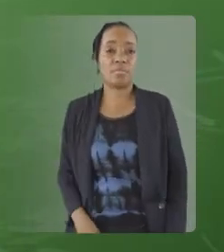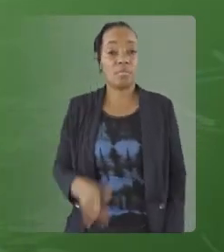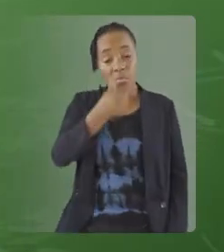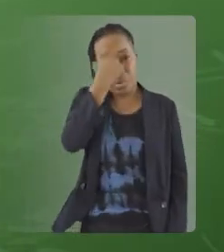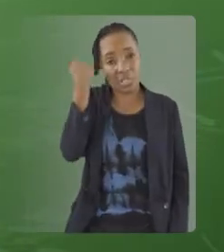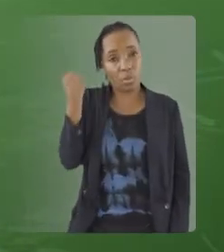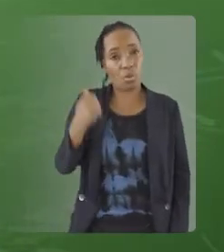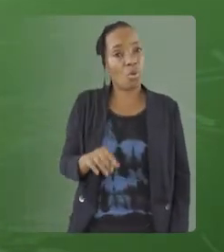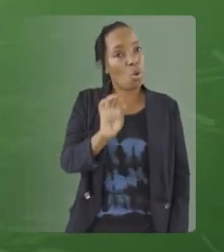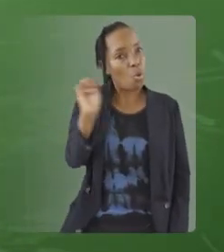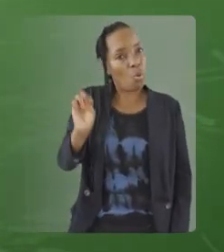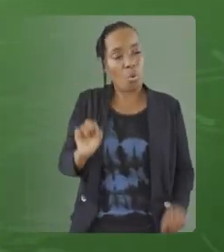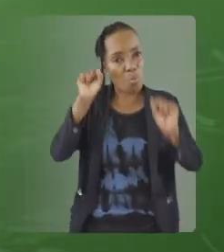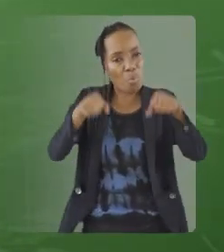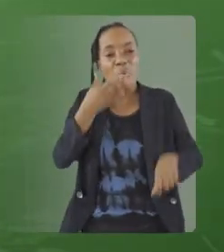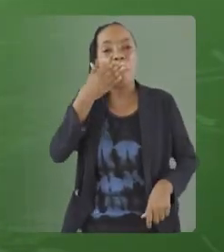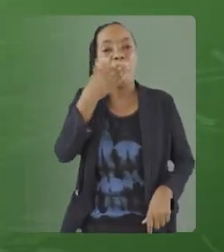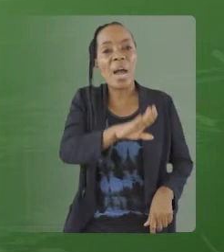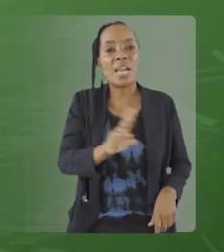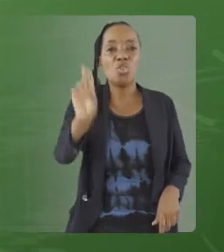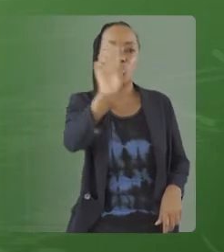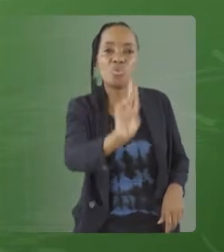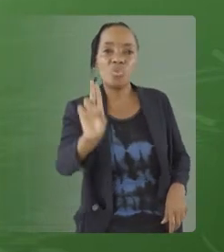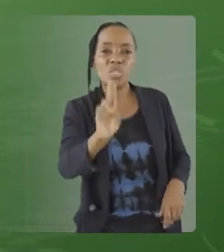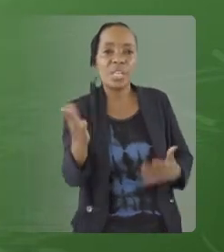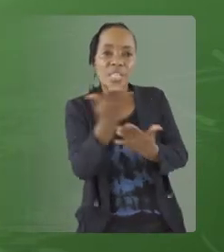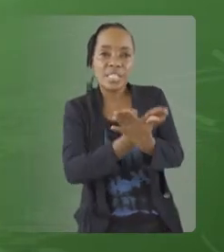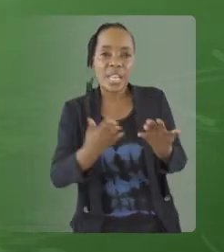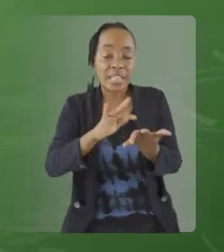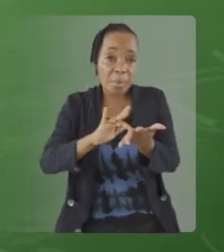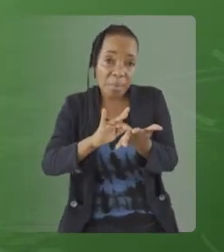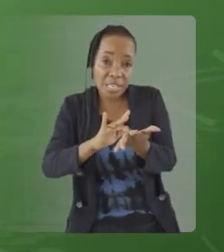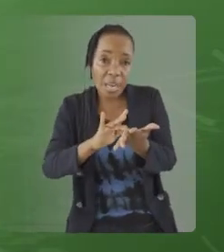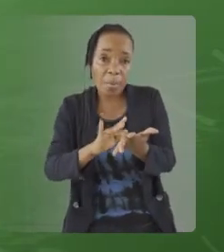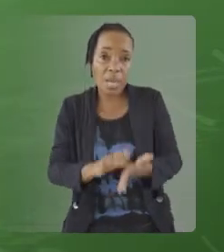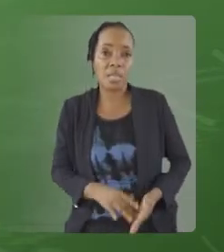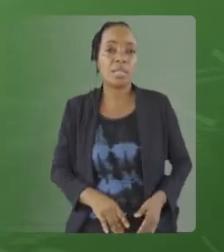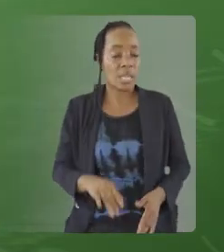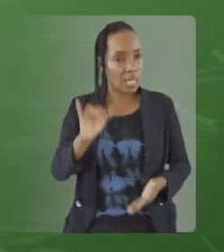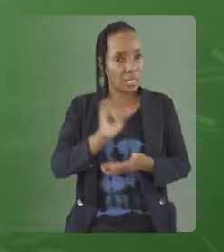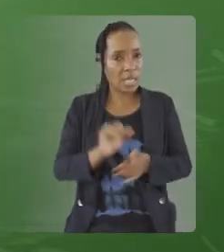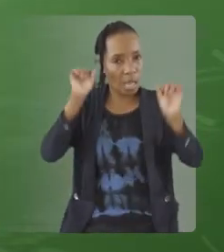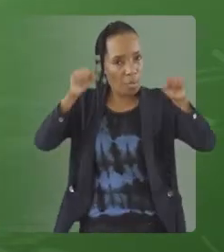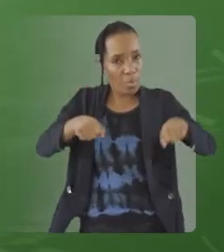utiliser certains produits qui risquent de mettre leur vie en danger.